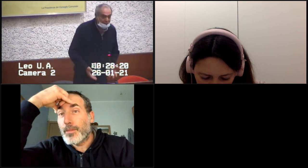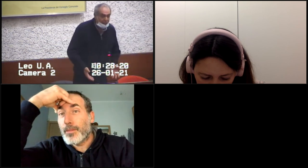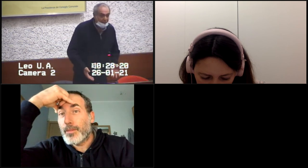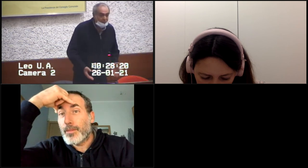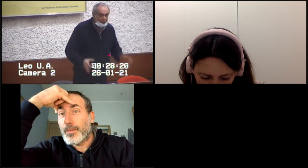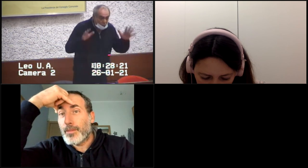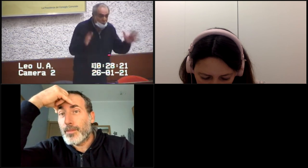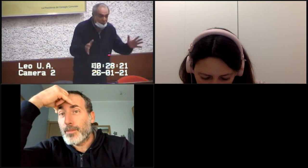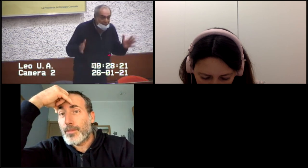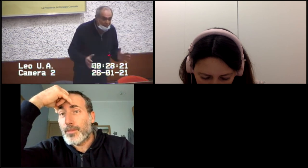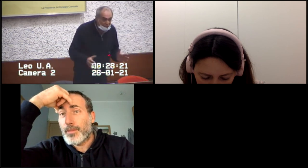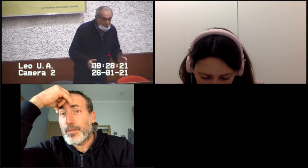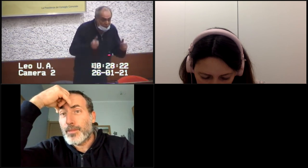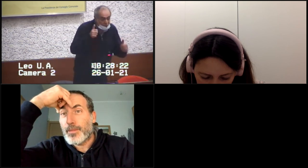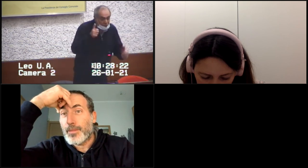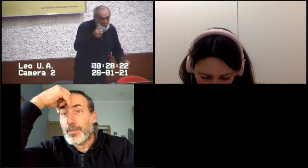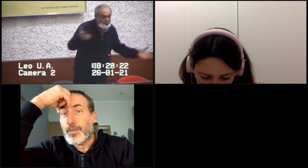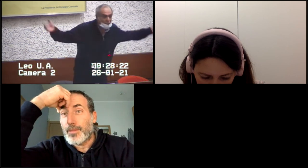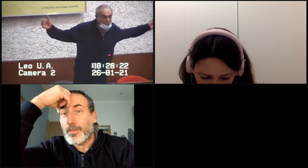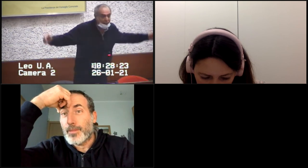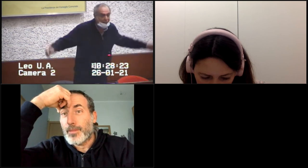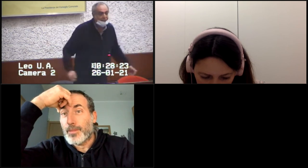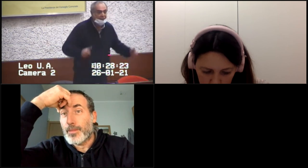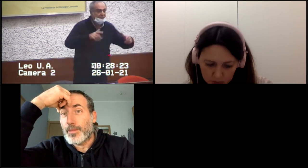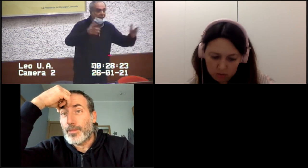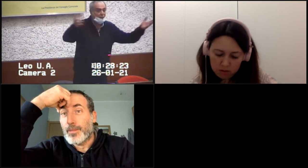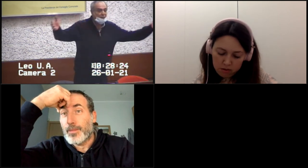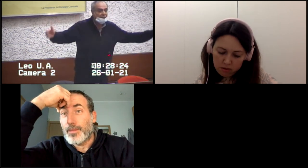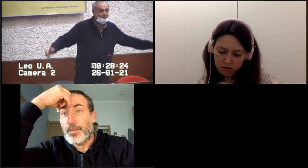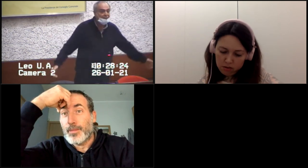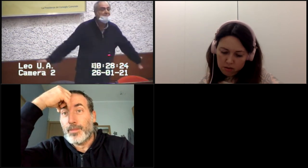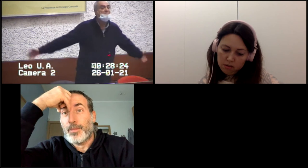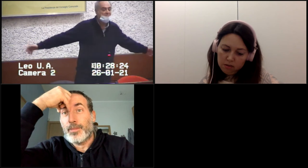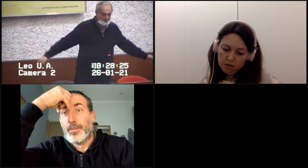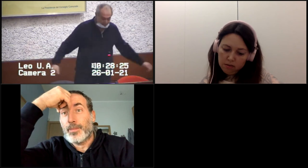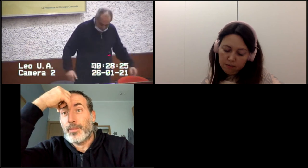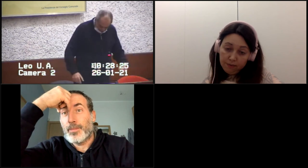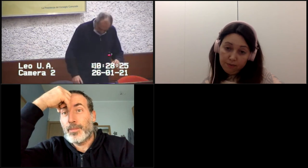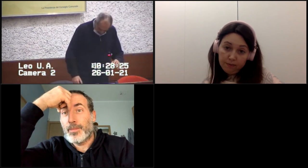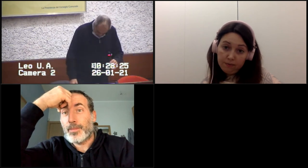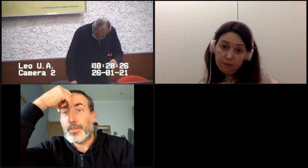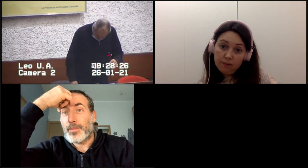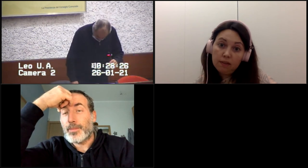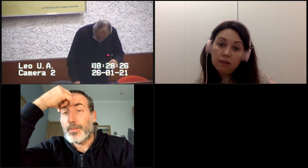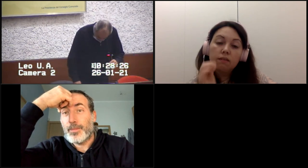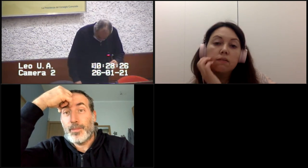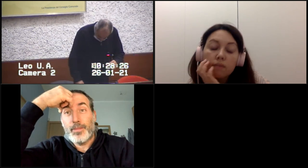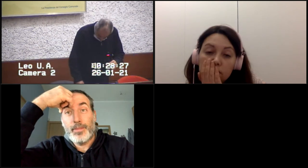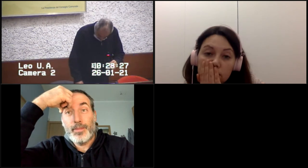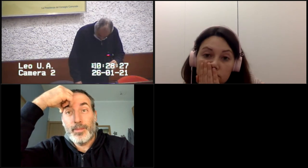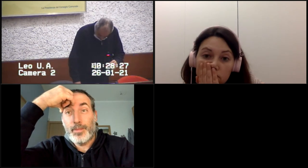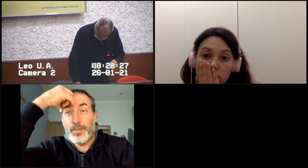zimbello d'Italia, perché su 20 regioni ce n'è una che sbaglia ed è la Lombardia. Ma vabbè,